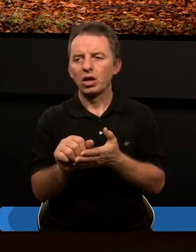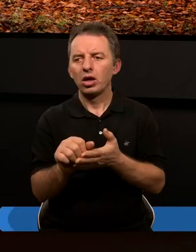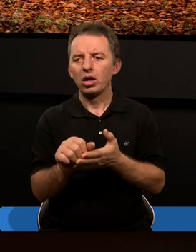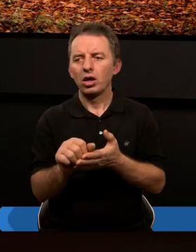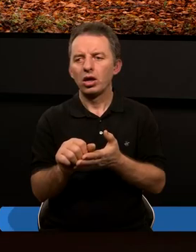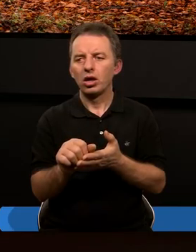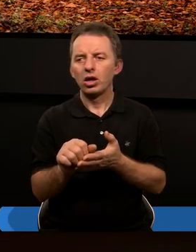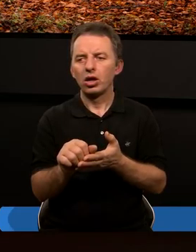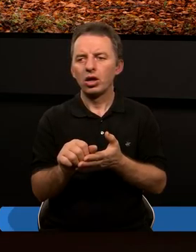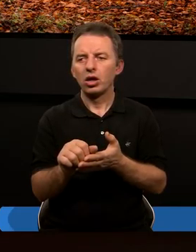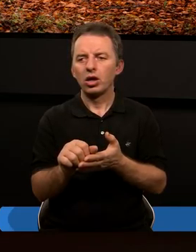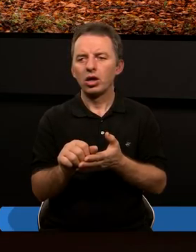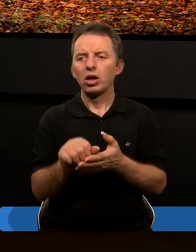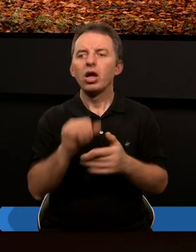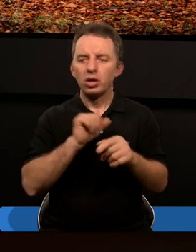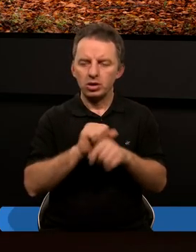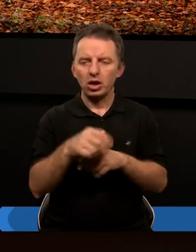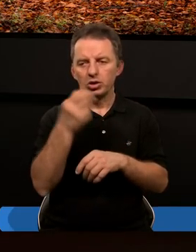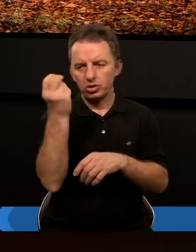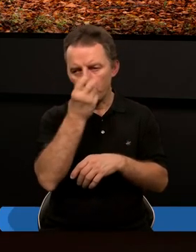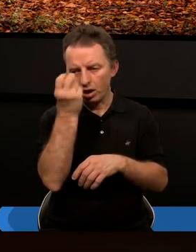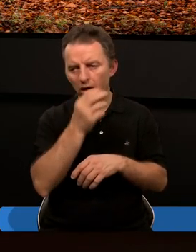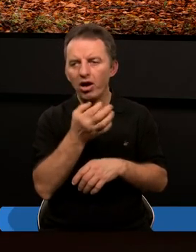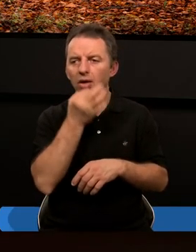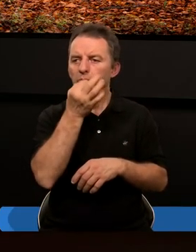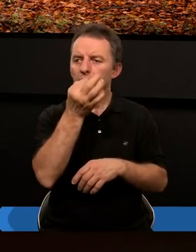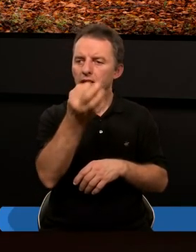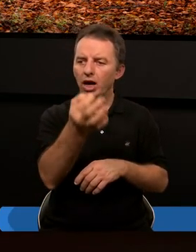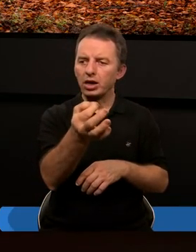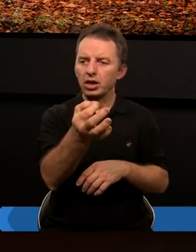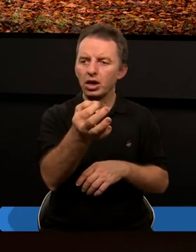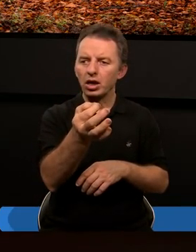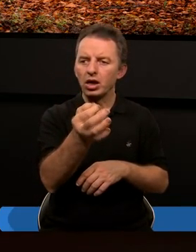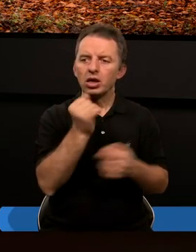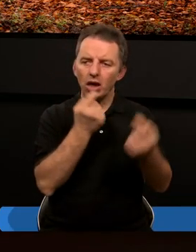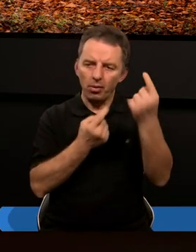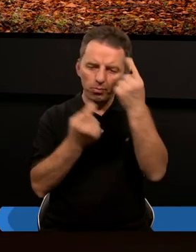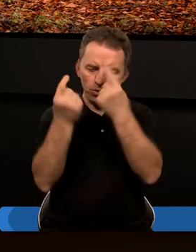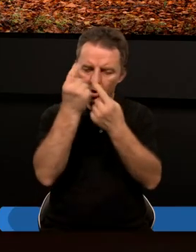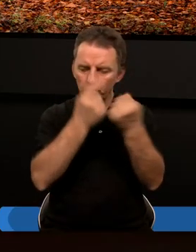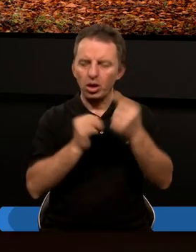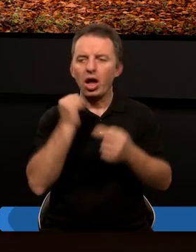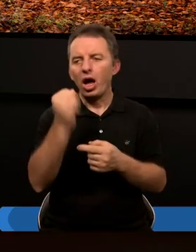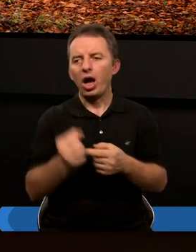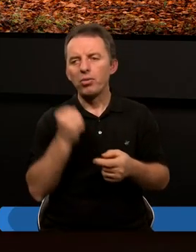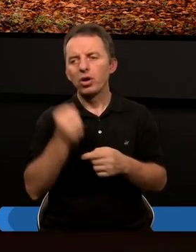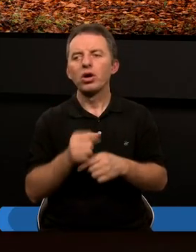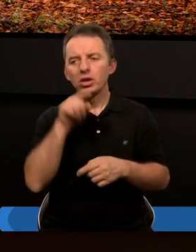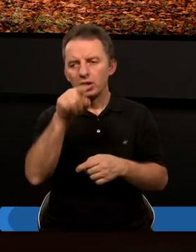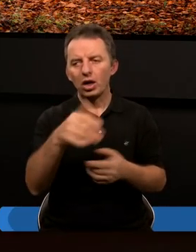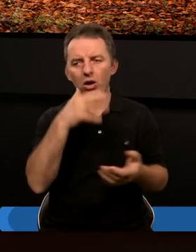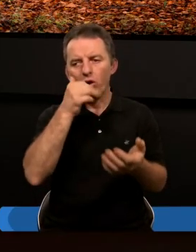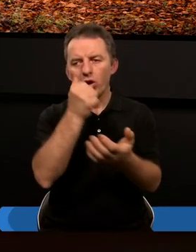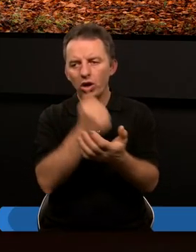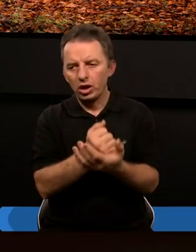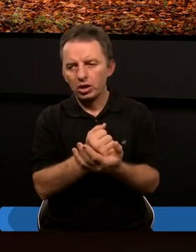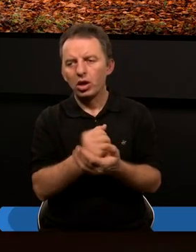to jest też ciekawe pytanie, bo tak jakby się apostoł Paweł odnosił nieco do chrztu,